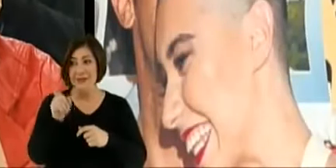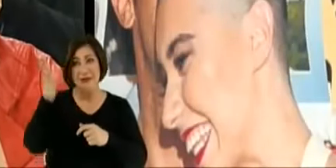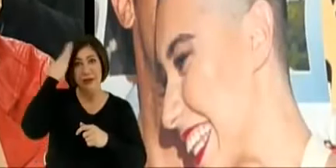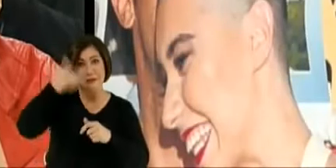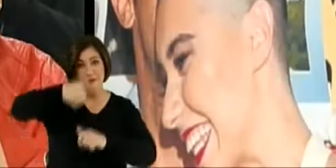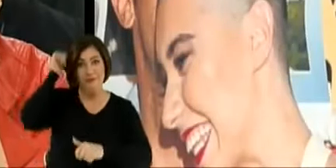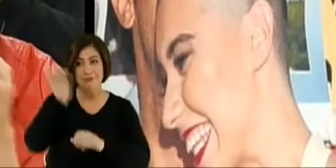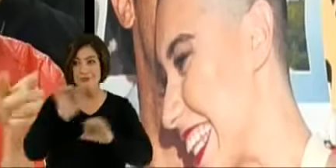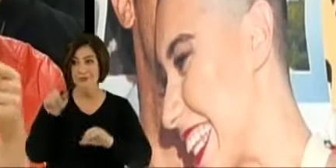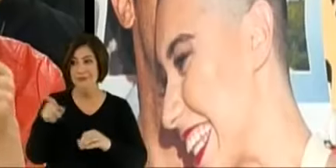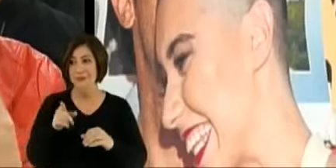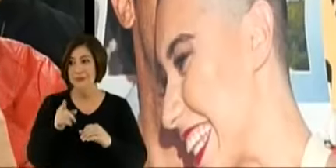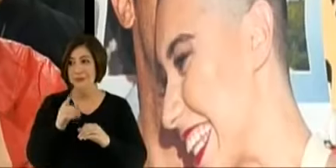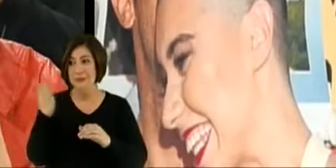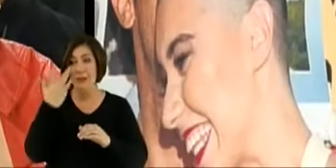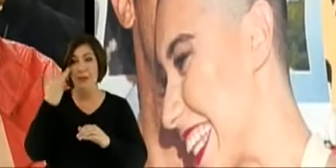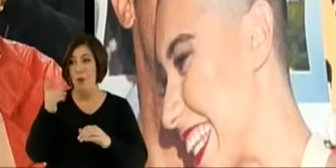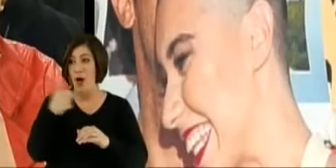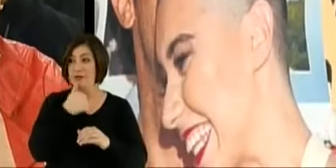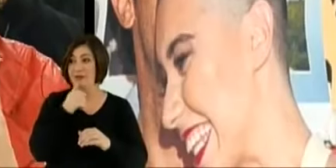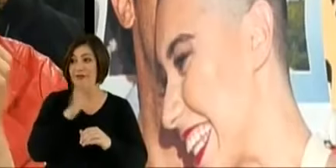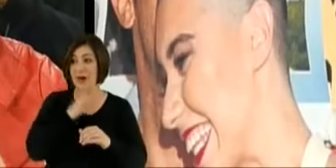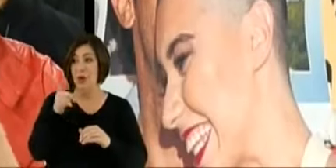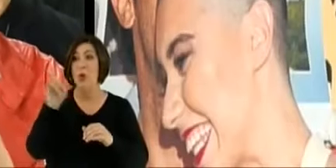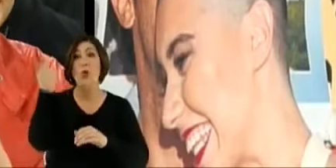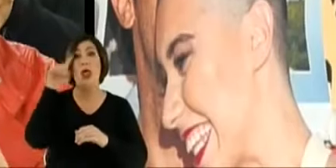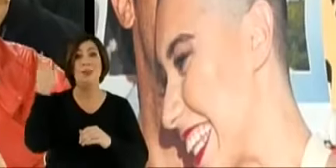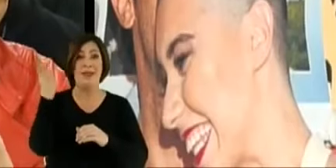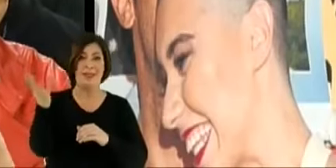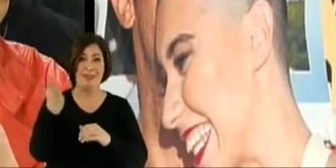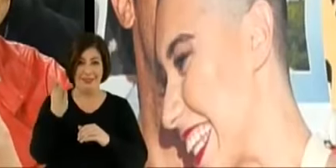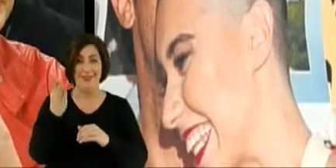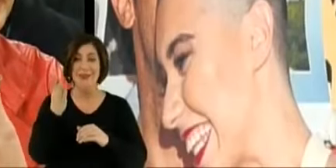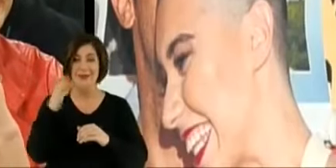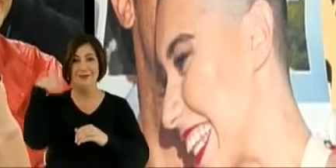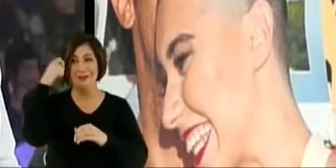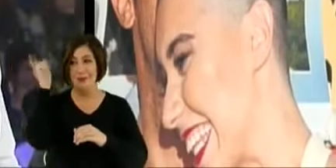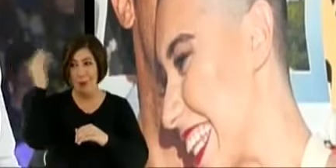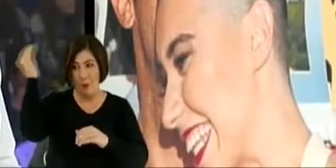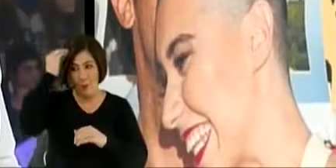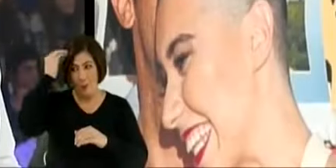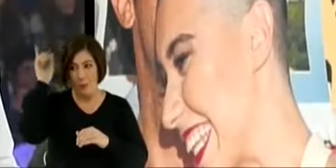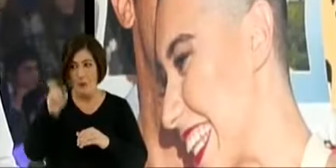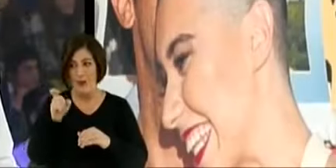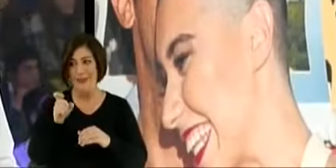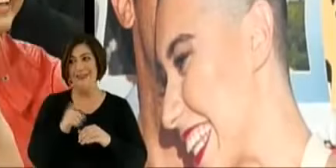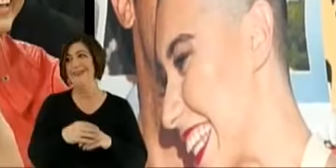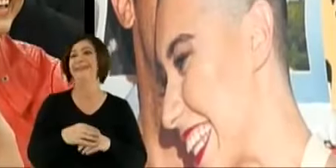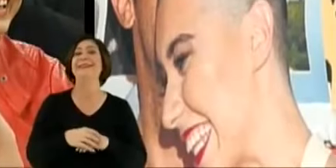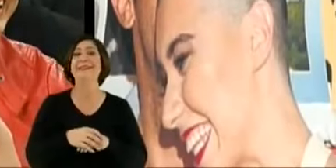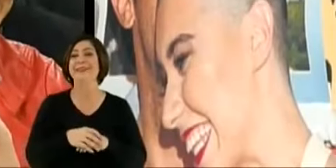mi? Bu, daha belli olan var. Bu bir adam var. O yönetmenimiz. Yönetmen öpüyor mu sizi?